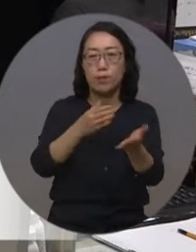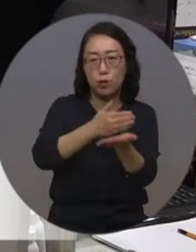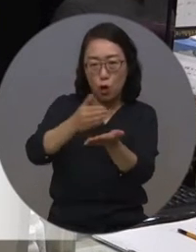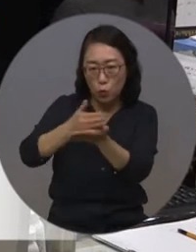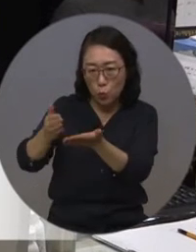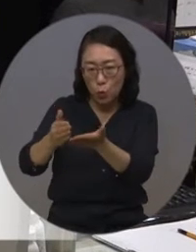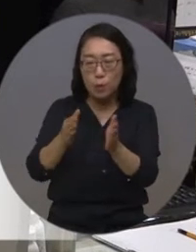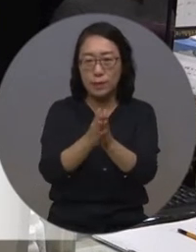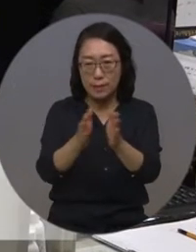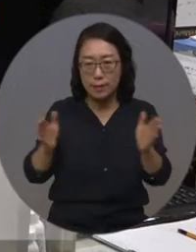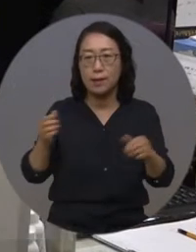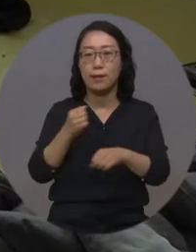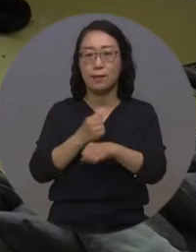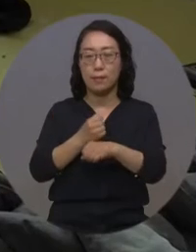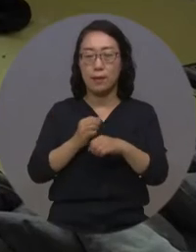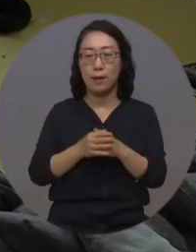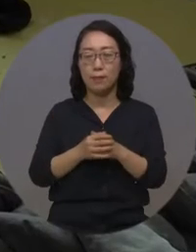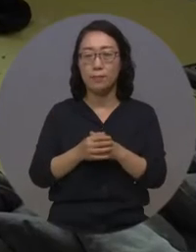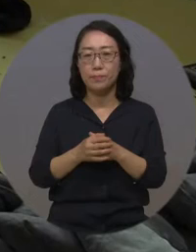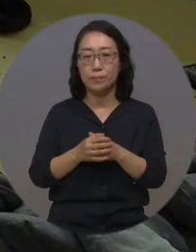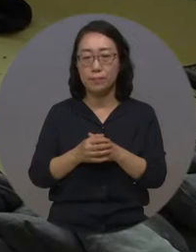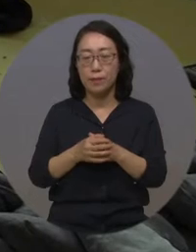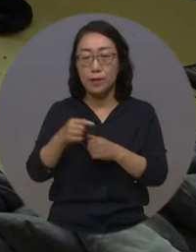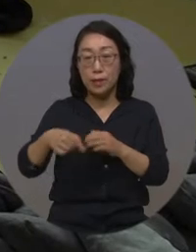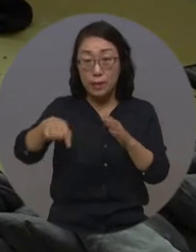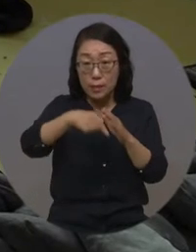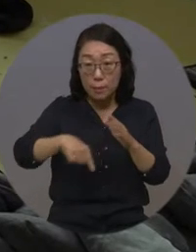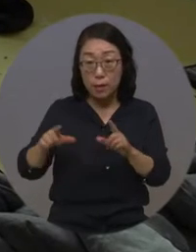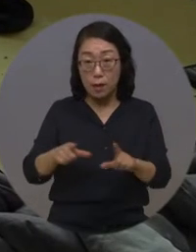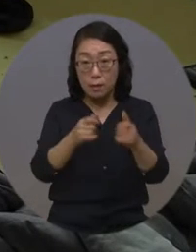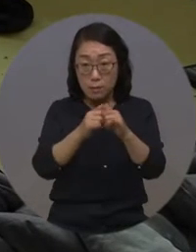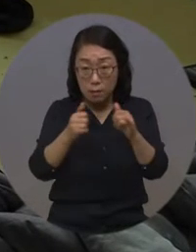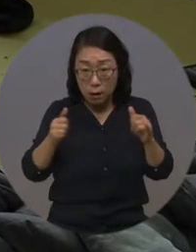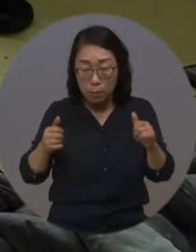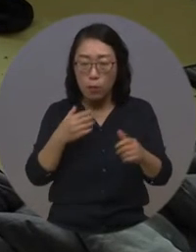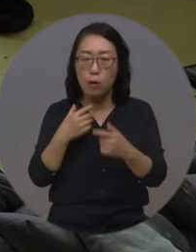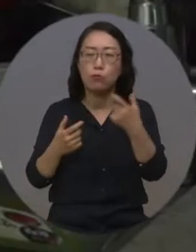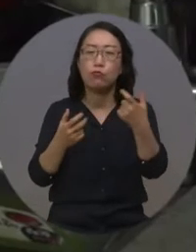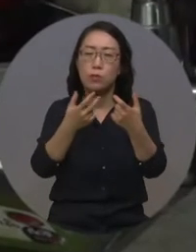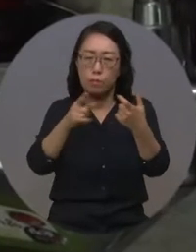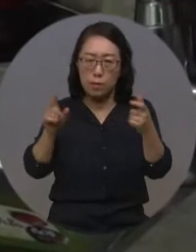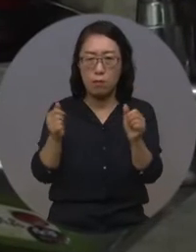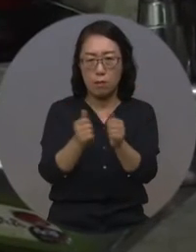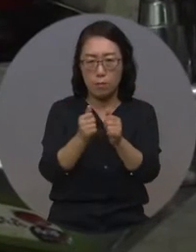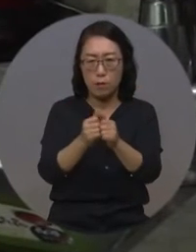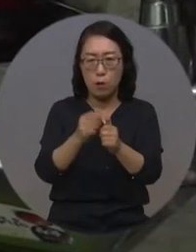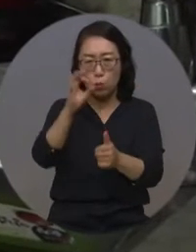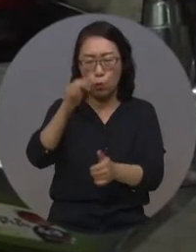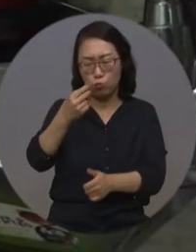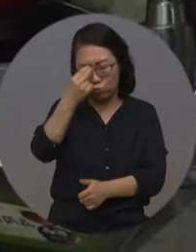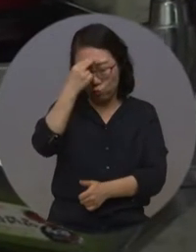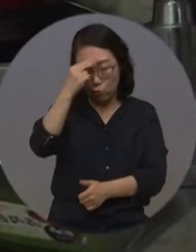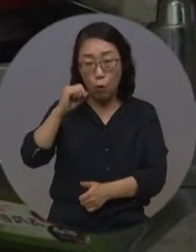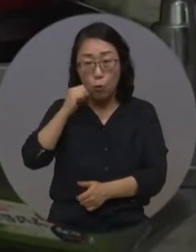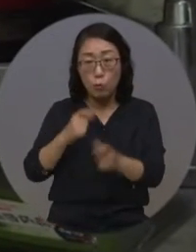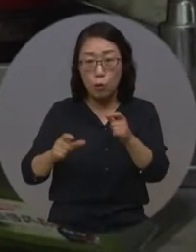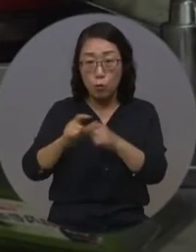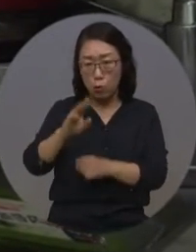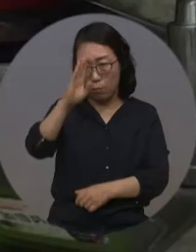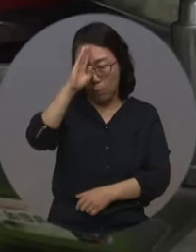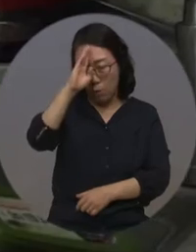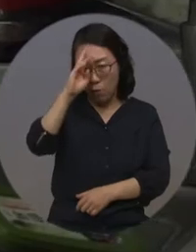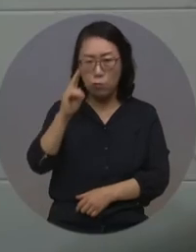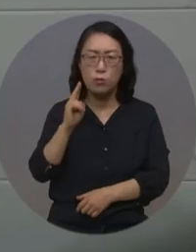청소부터 진행을 하게 되었습니다. 이 집에 거주하는 60대 남성 A씨는 경제적 어려움과 함께